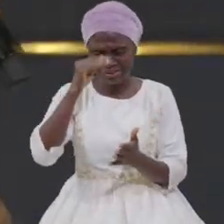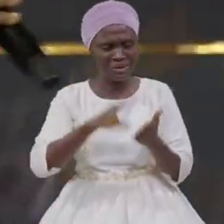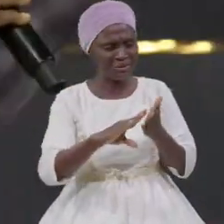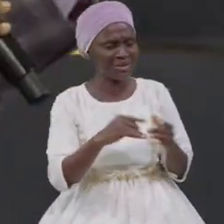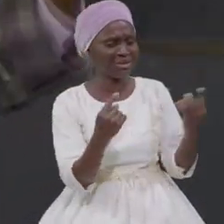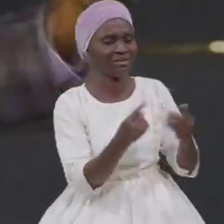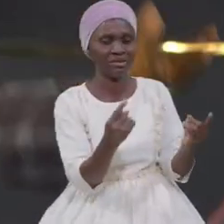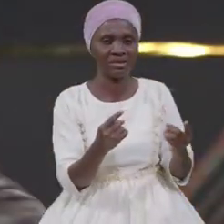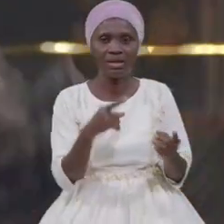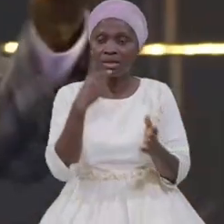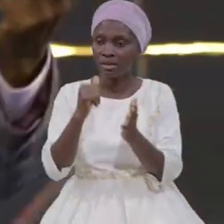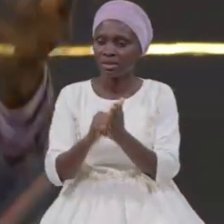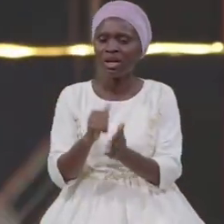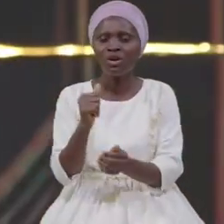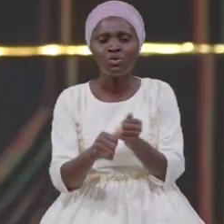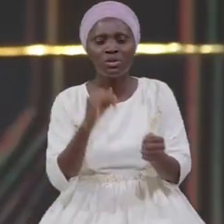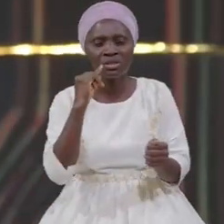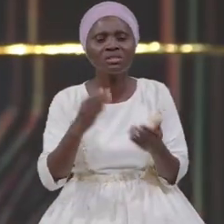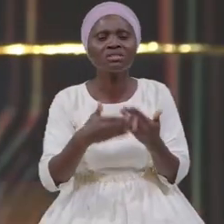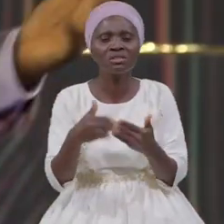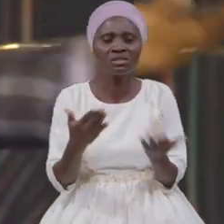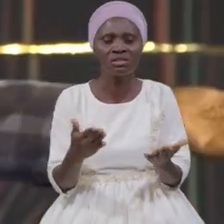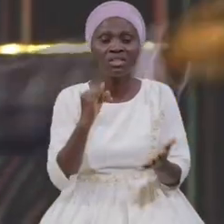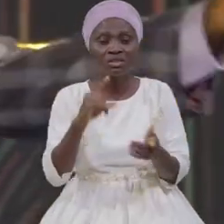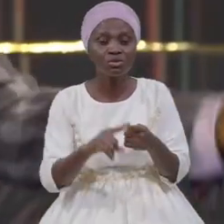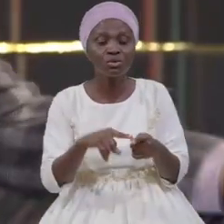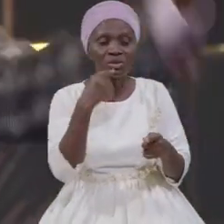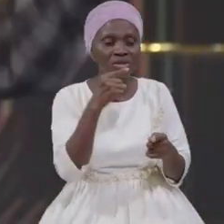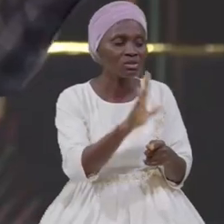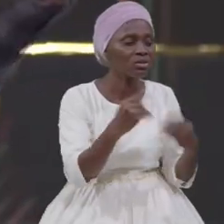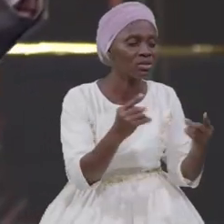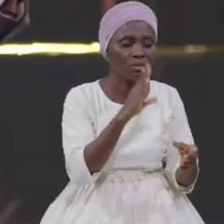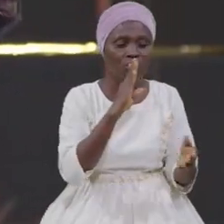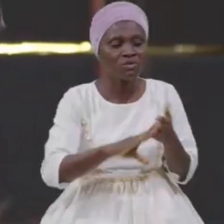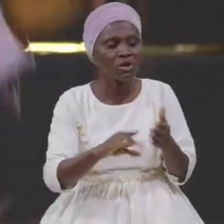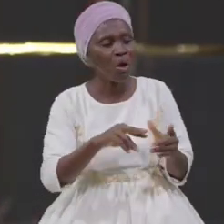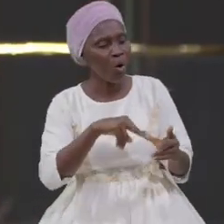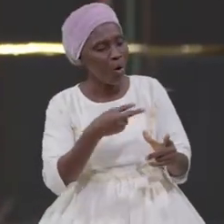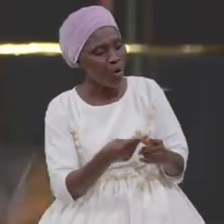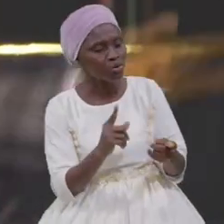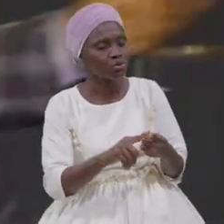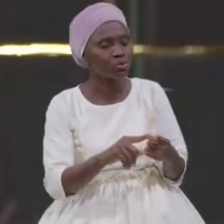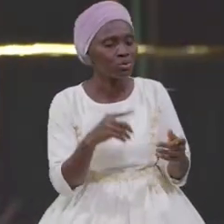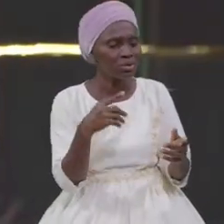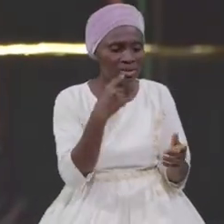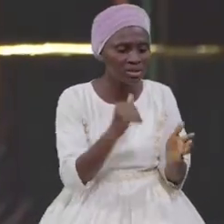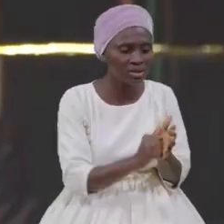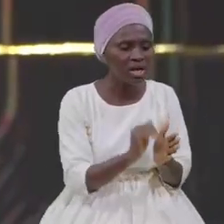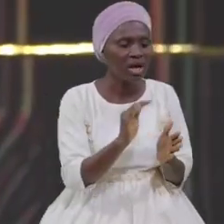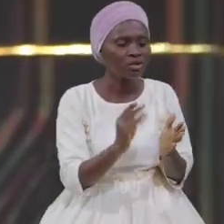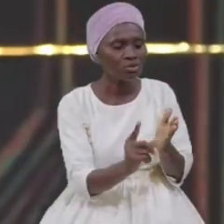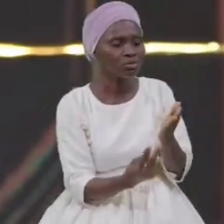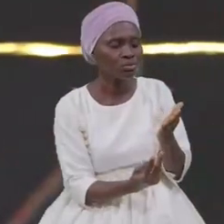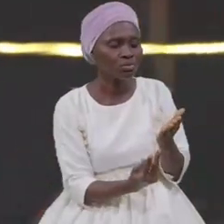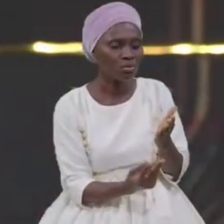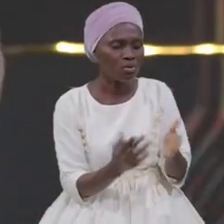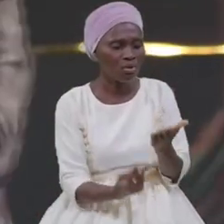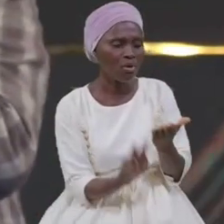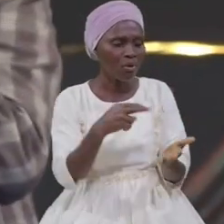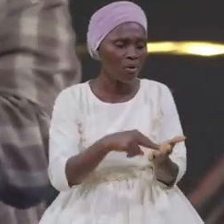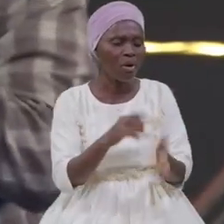pardonnés, le salut, ou de dire, lève-toi et marche. Et il a dit à l'homme, lève-toi, marche. Et il se leva, il a